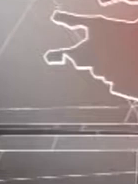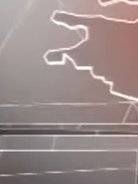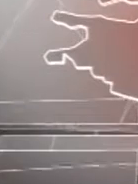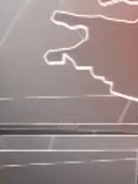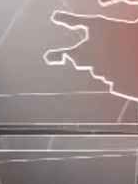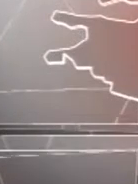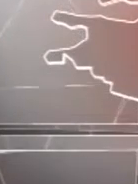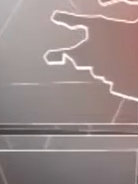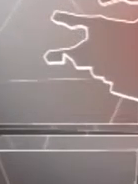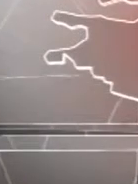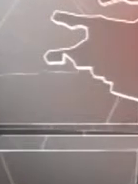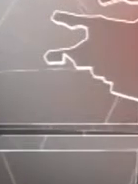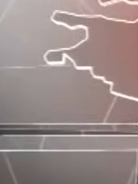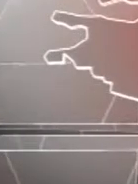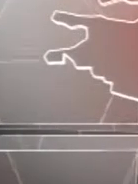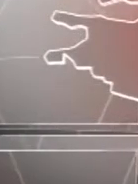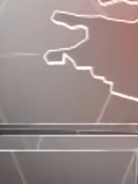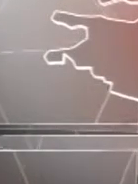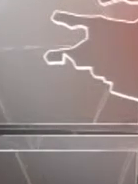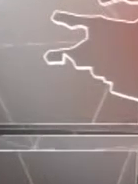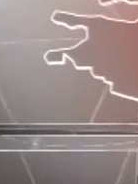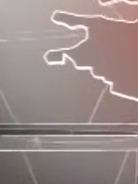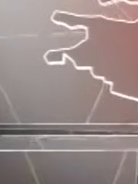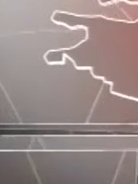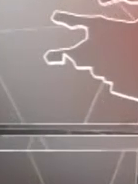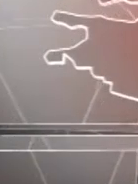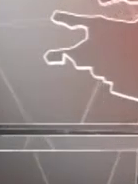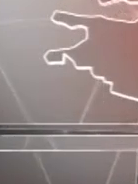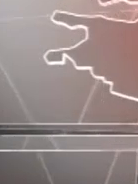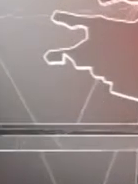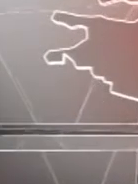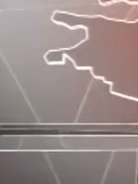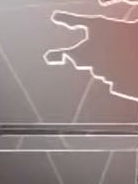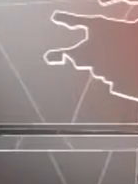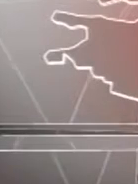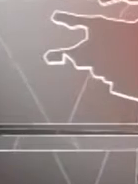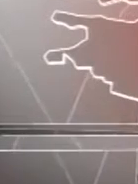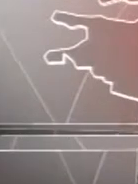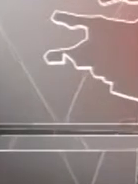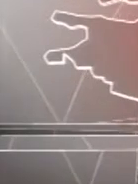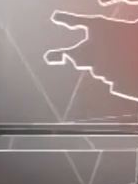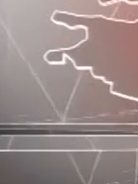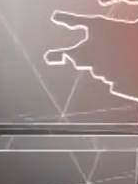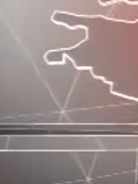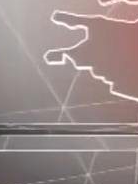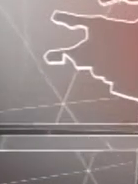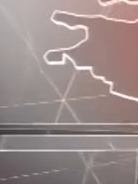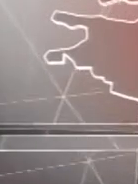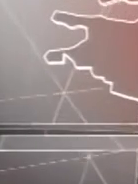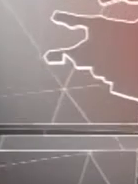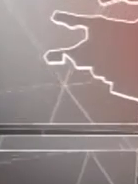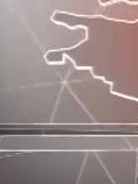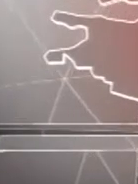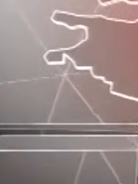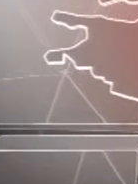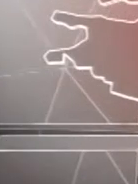істотних опадів. Вітер північно-східний 7-12 метрів на секунду. Температура повітря по області вночі плюс 18, плюс